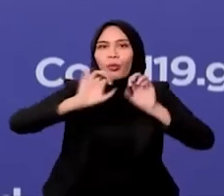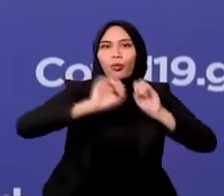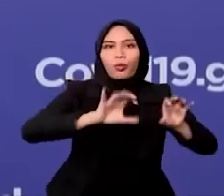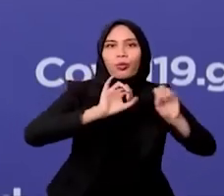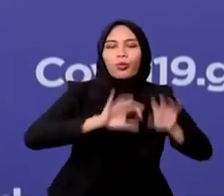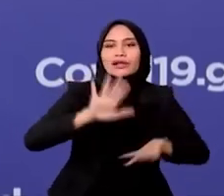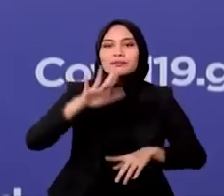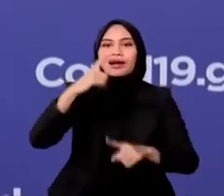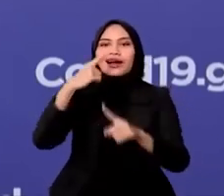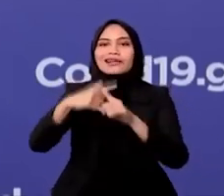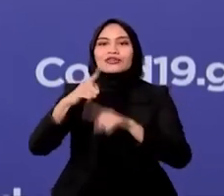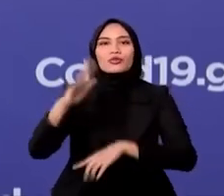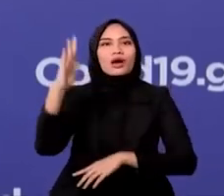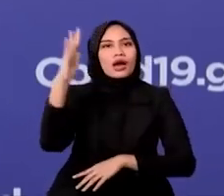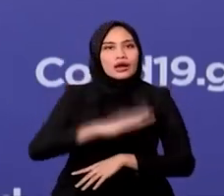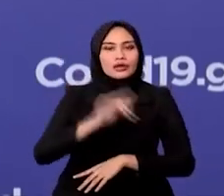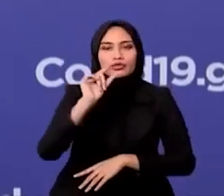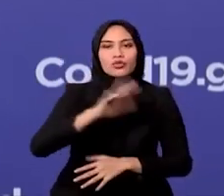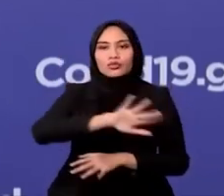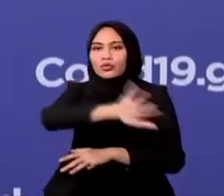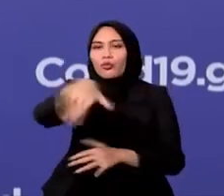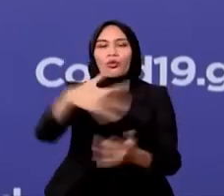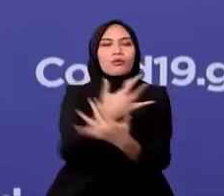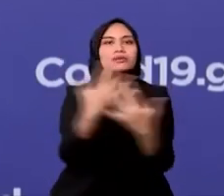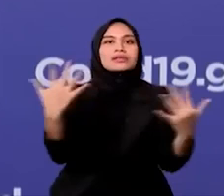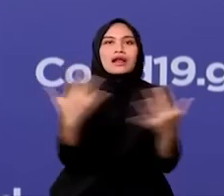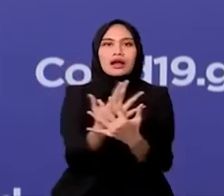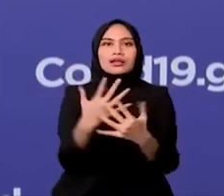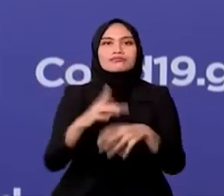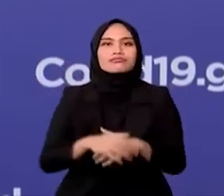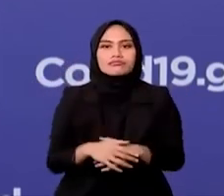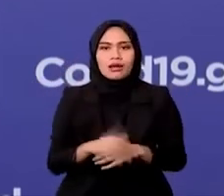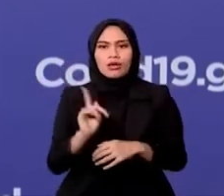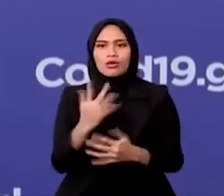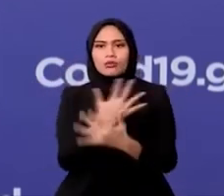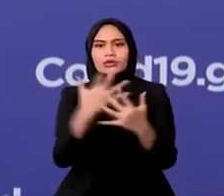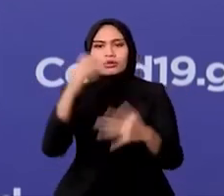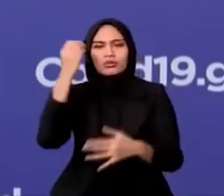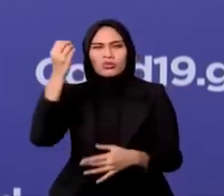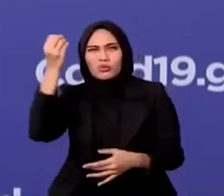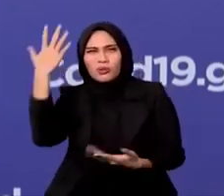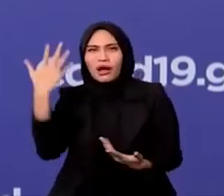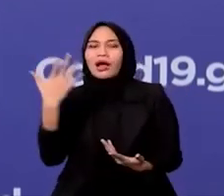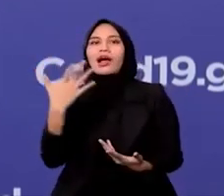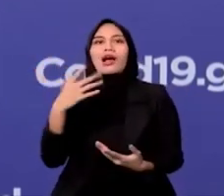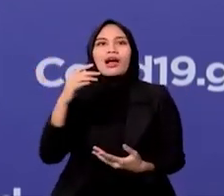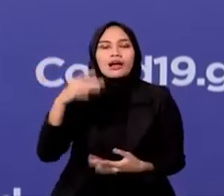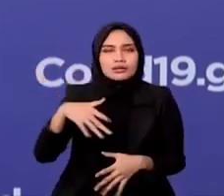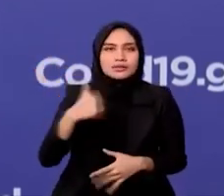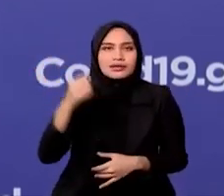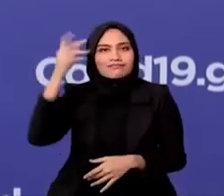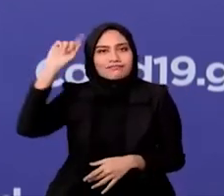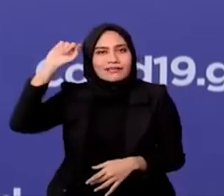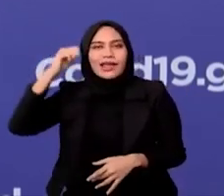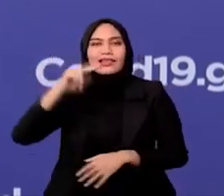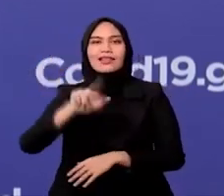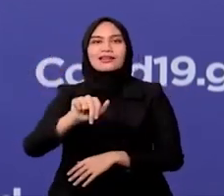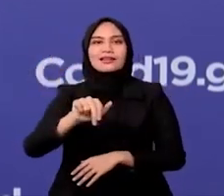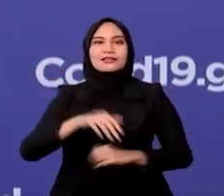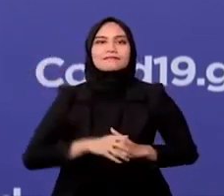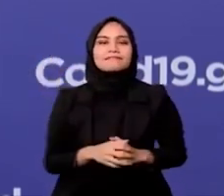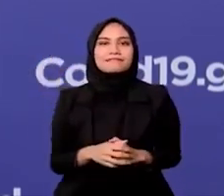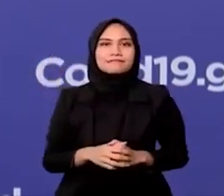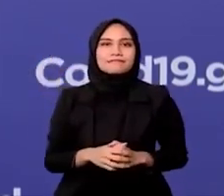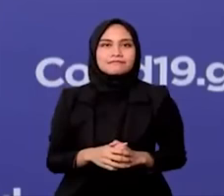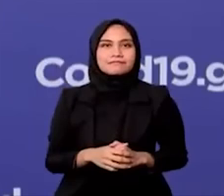sehari Kepada seluruh masyarakat bisa bacakan lupa harus menyikapi biasaan yang bermanfaat untuk kita semuanya karena